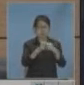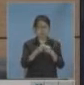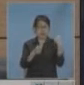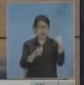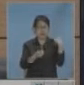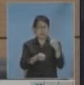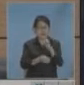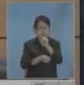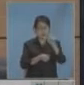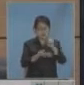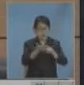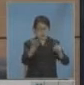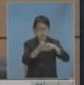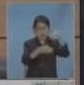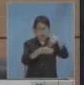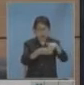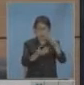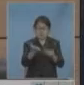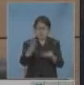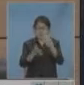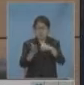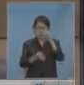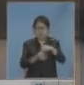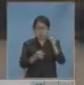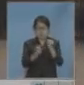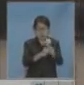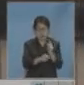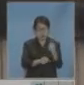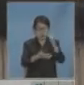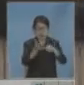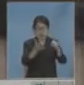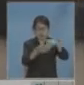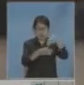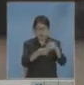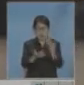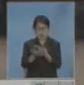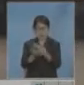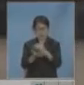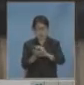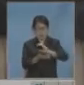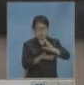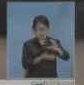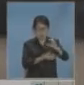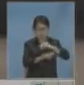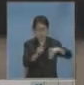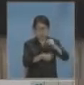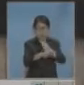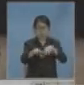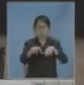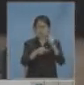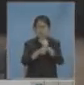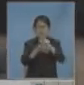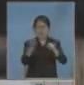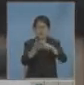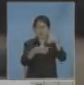ครั้งจะมีการใช้จ่ายเงินงบประมาณดังกล่าวครับลงไปในพื้นที่ที่มีการเลือกตั้งซ่อมยกตัวอย่างเช่น